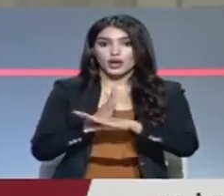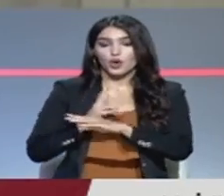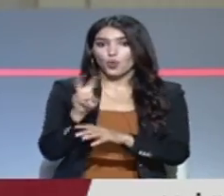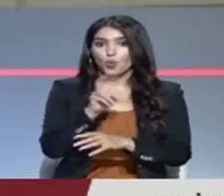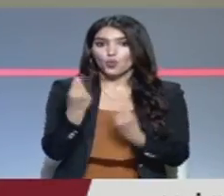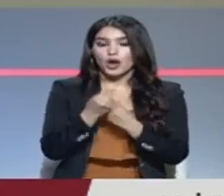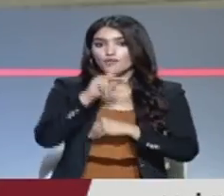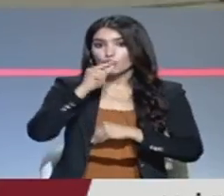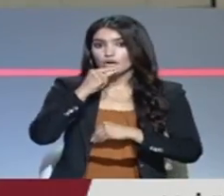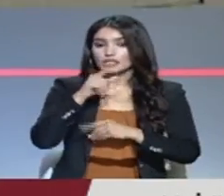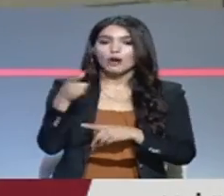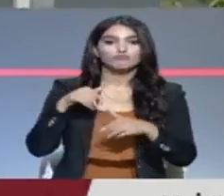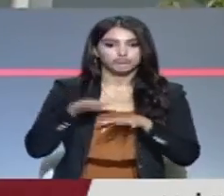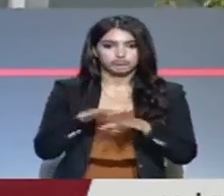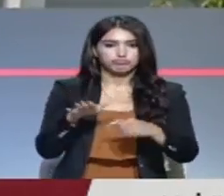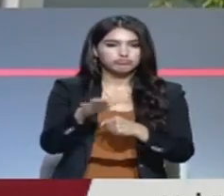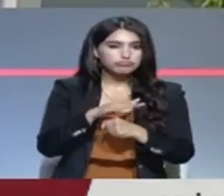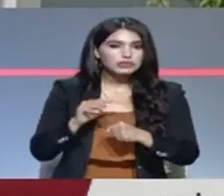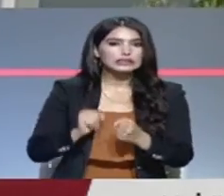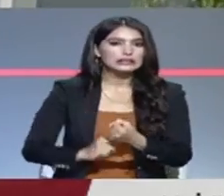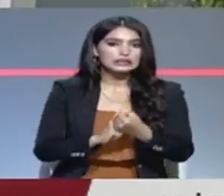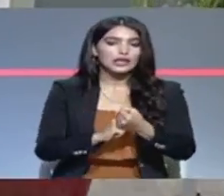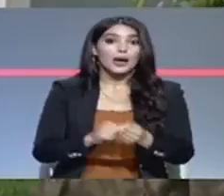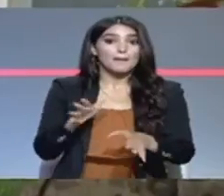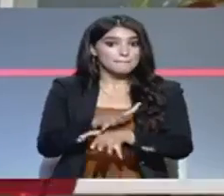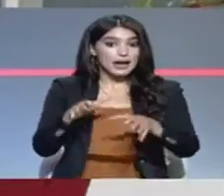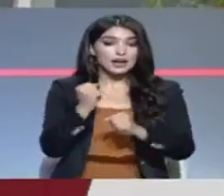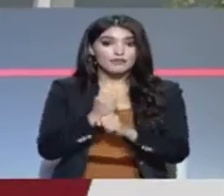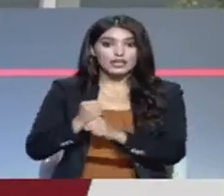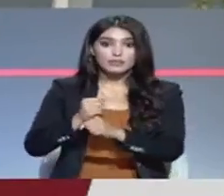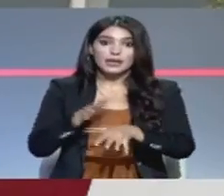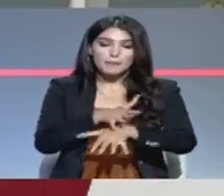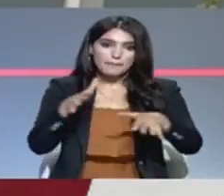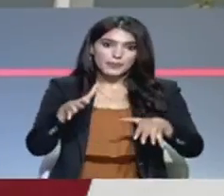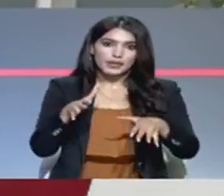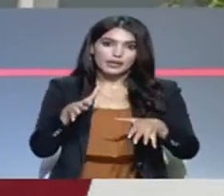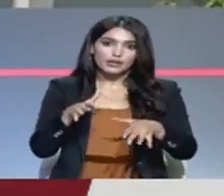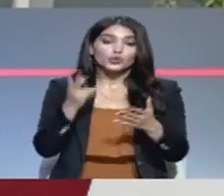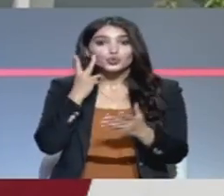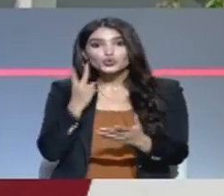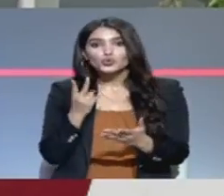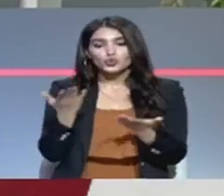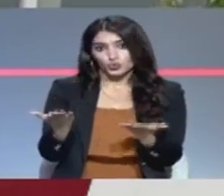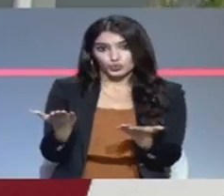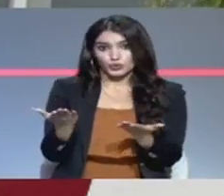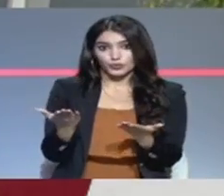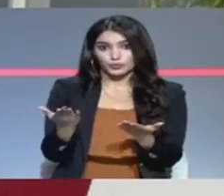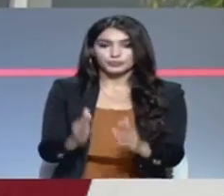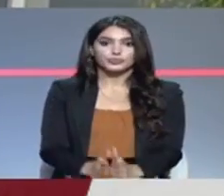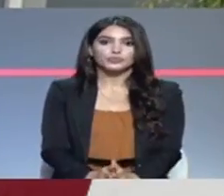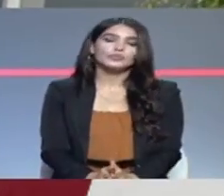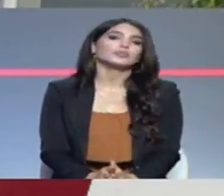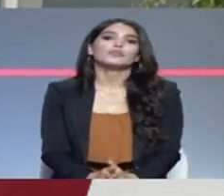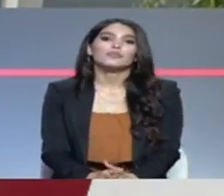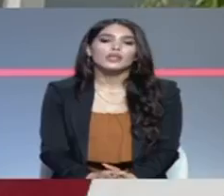جابس في مواجهة الوباء. كبرنا في اليونيتي متاعنا، وليت بالشكل هذايا ترفع تو